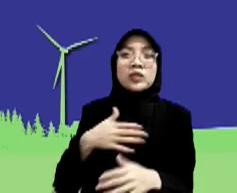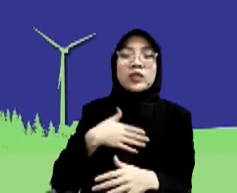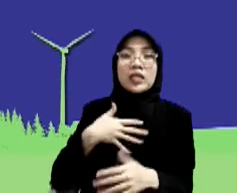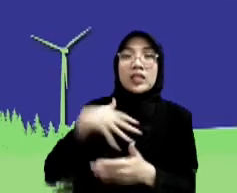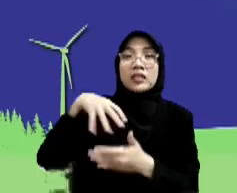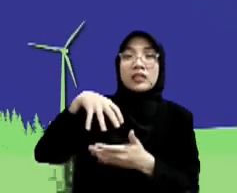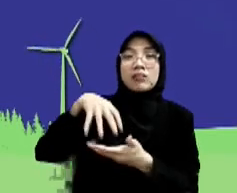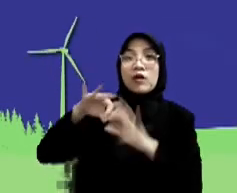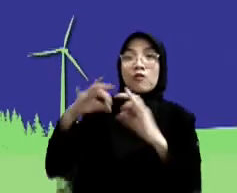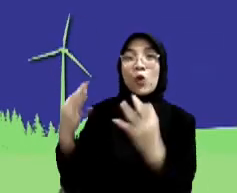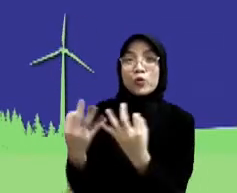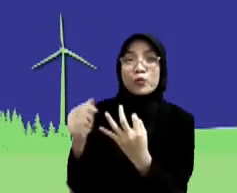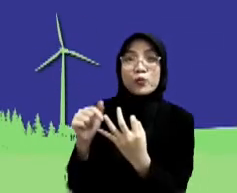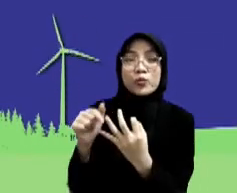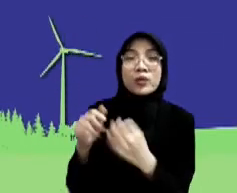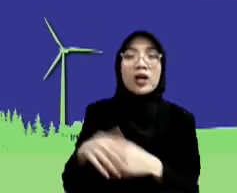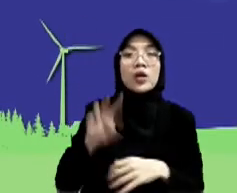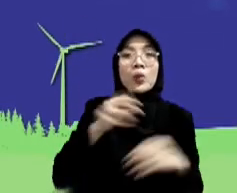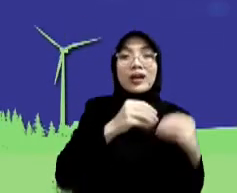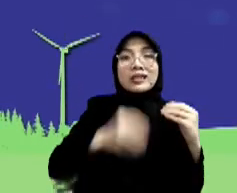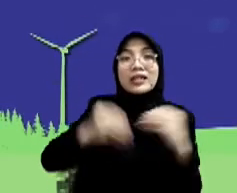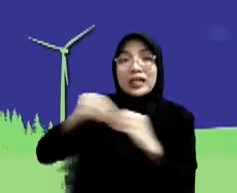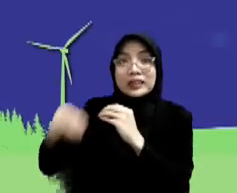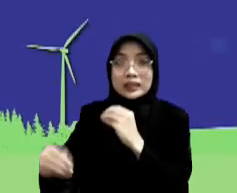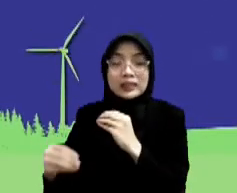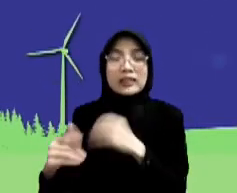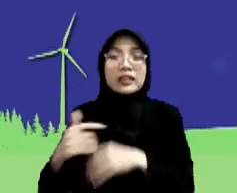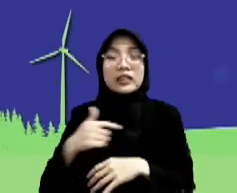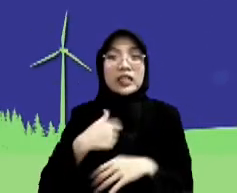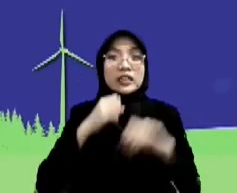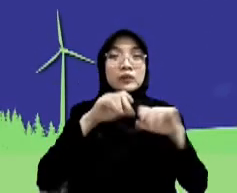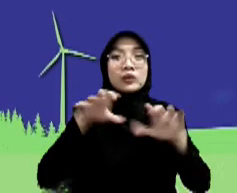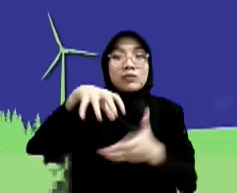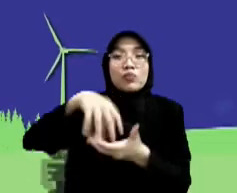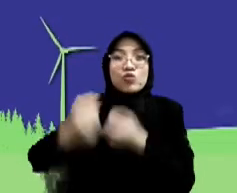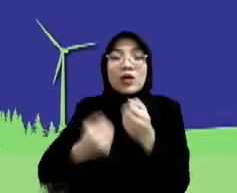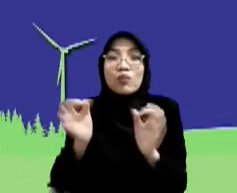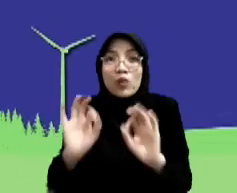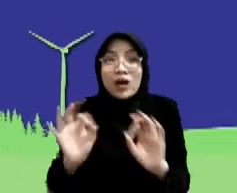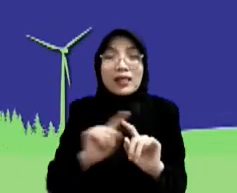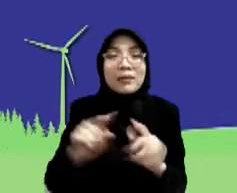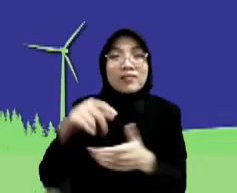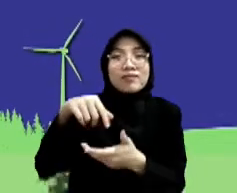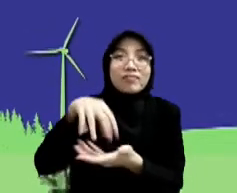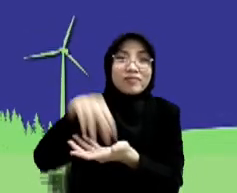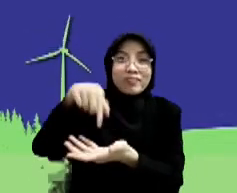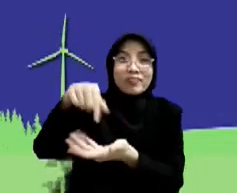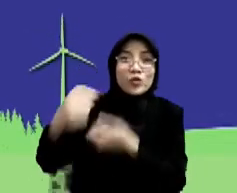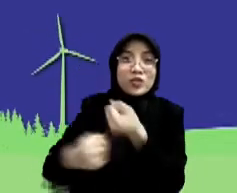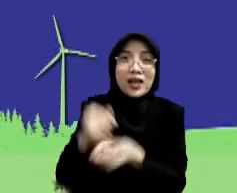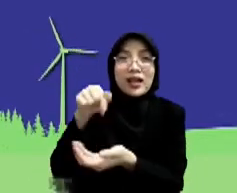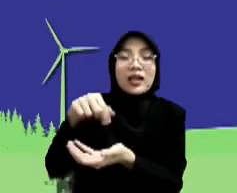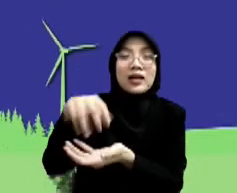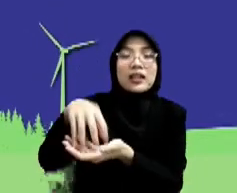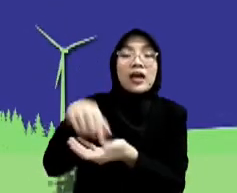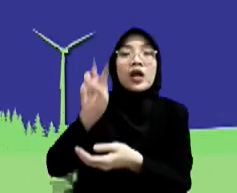forum there was a two Generation jadi eh saya enggak sebut company-nya tapi eh si company-nya ini Eh